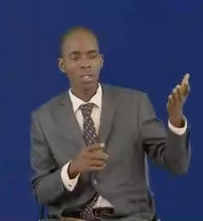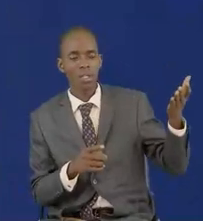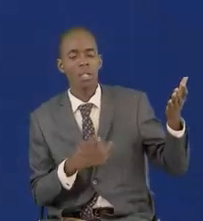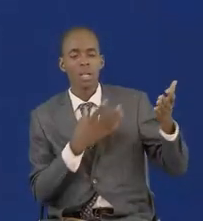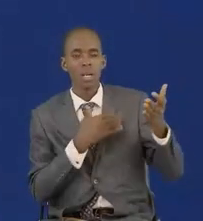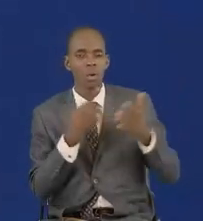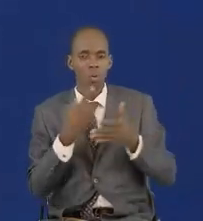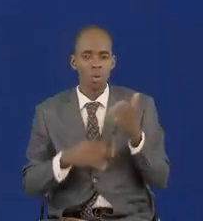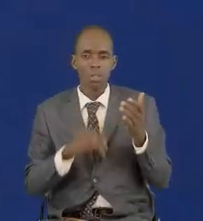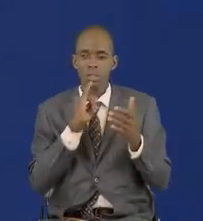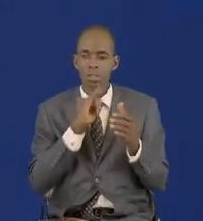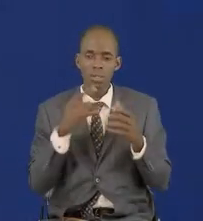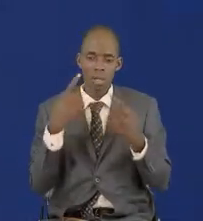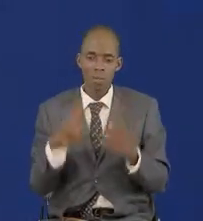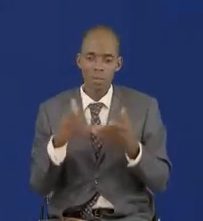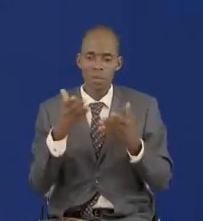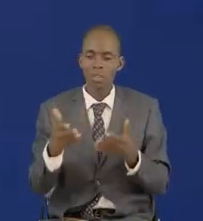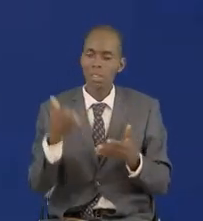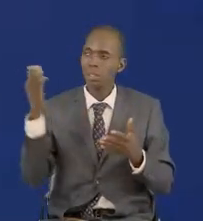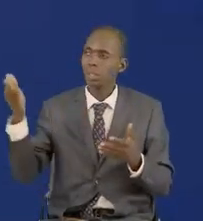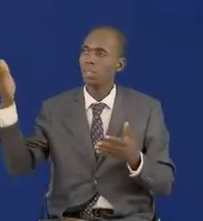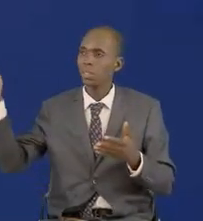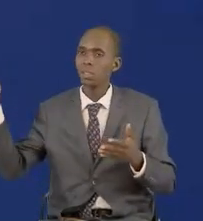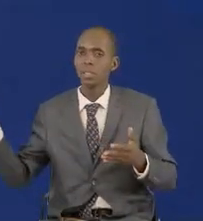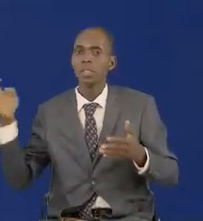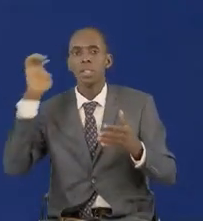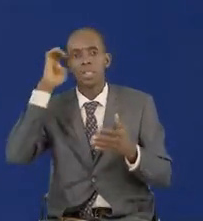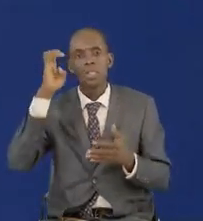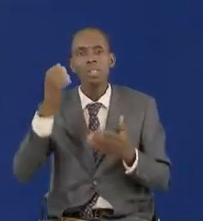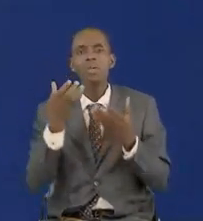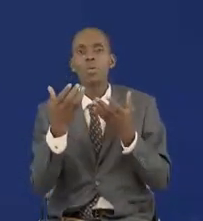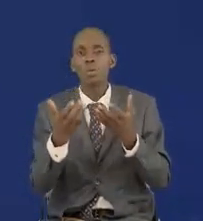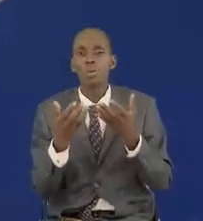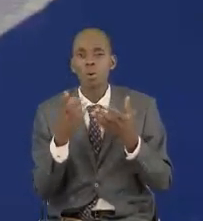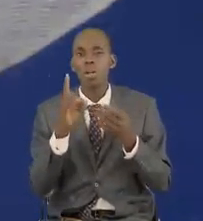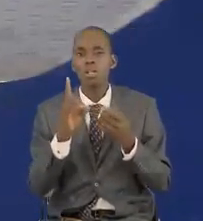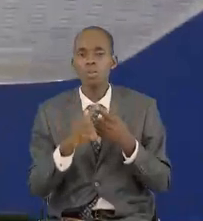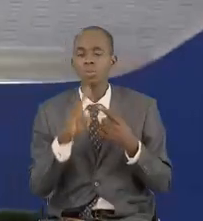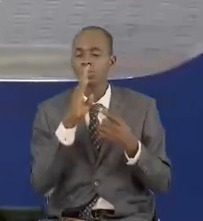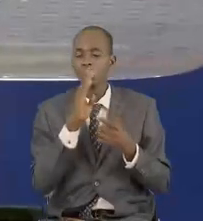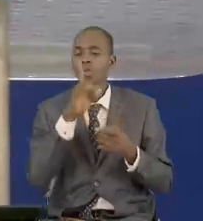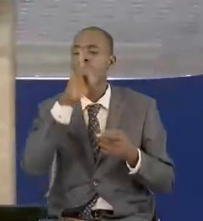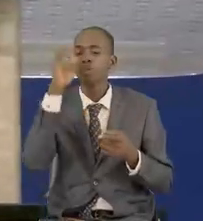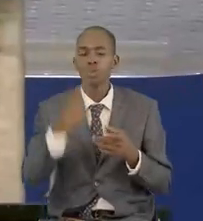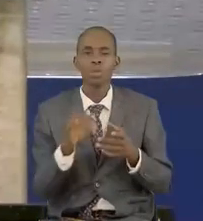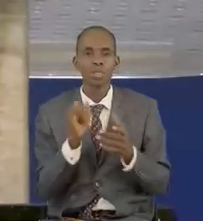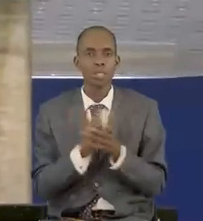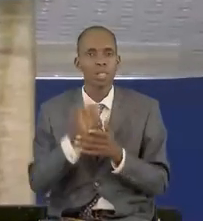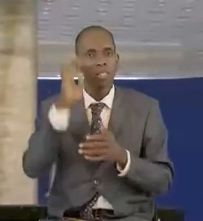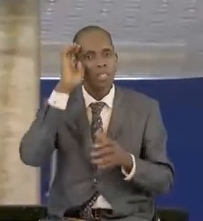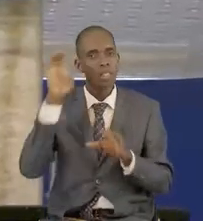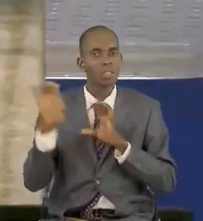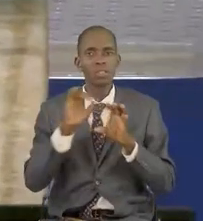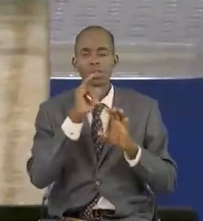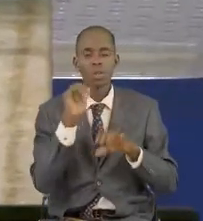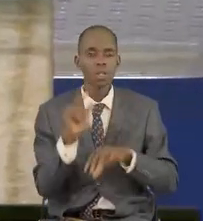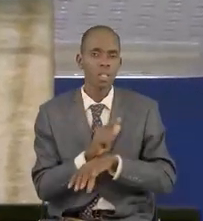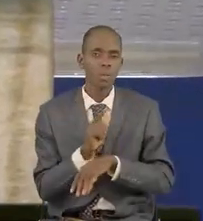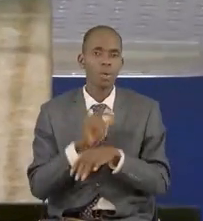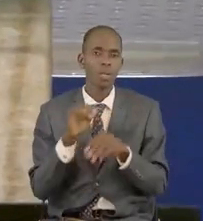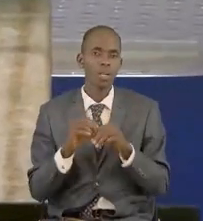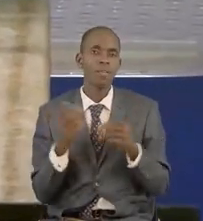de ce qui est fait dans tout cellules là il voudrait s'assurer qu'il n'a pas œuvré en